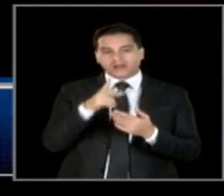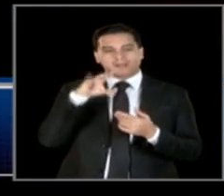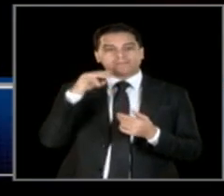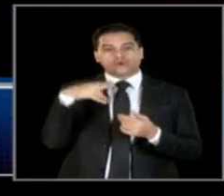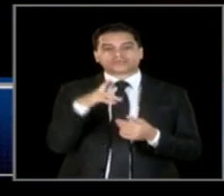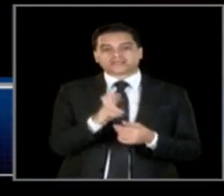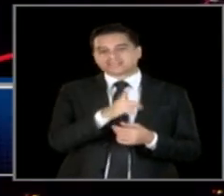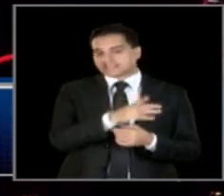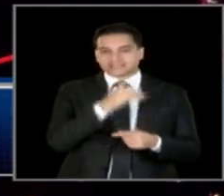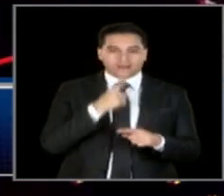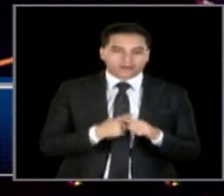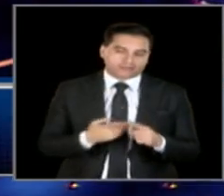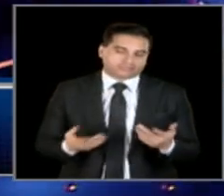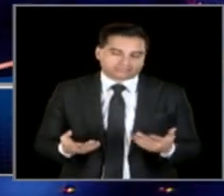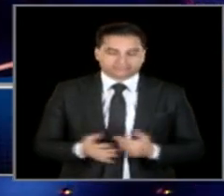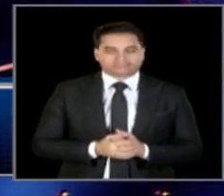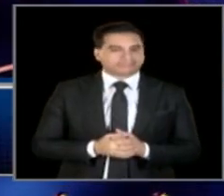خاطئة.